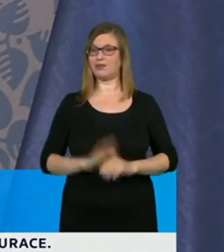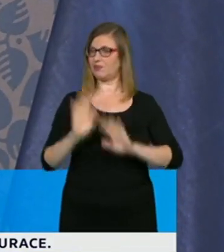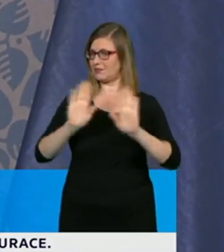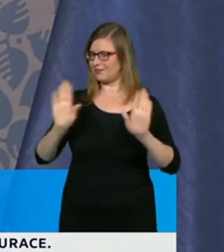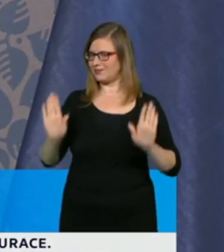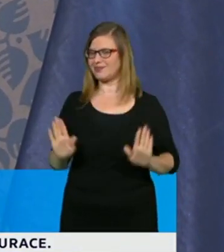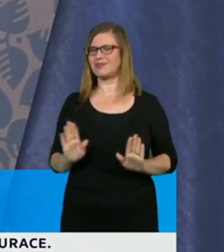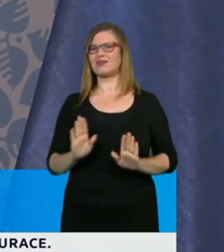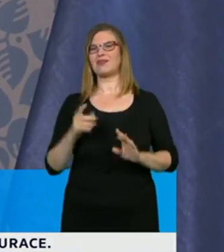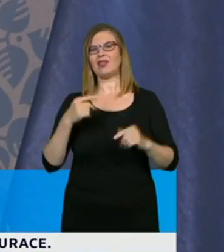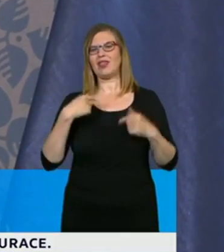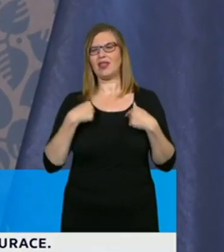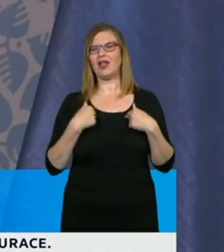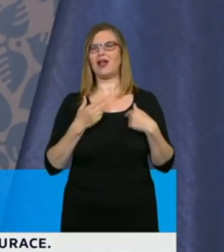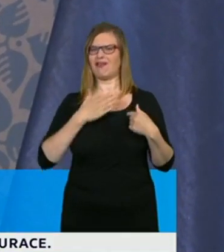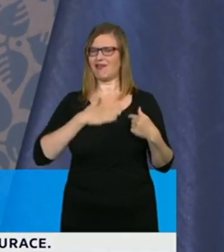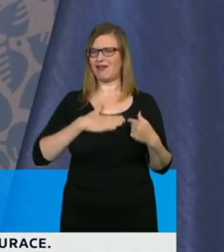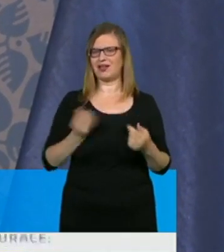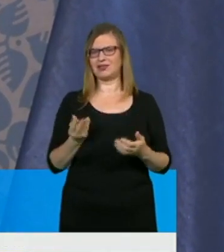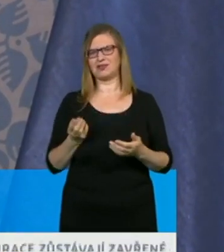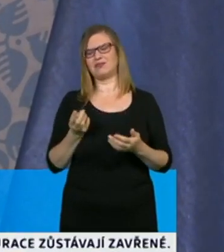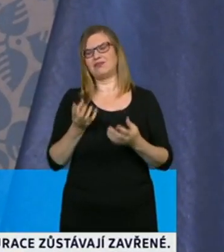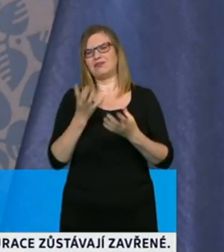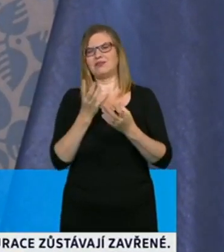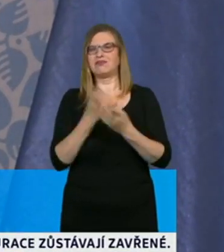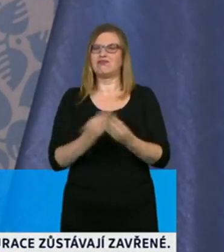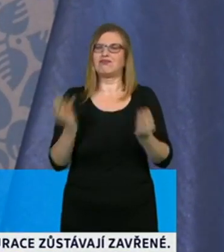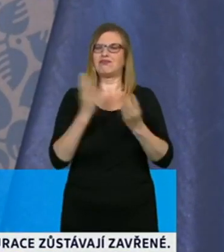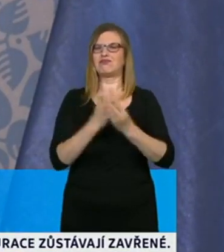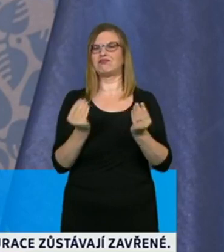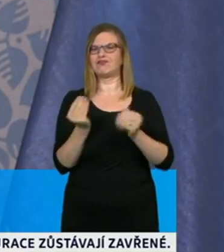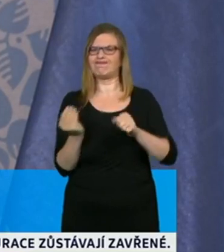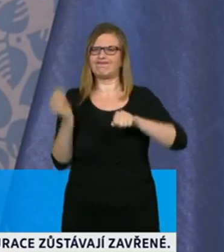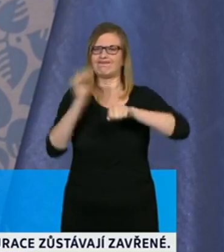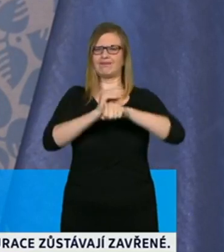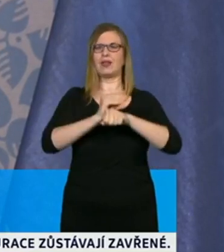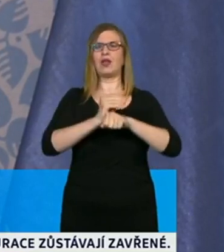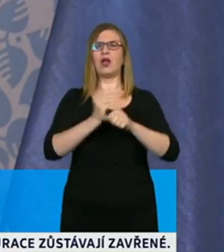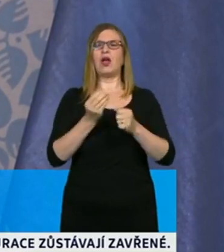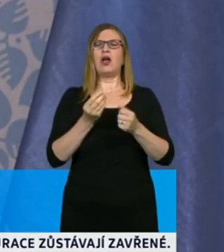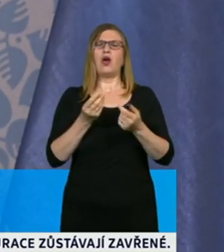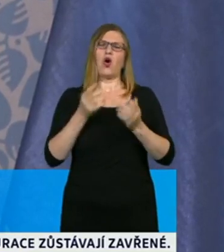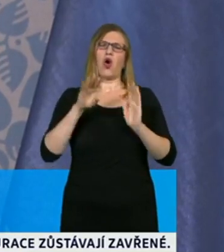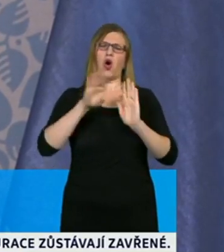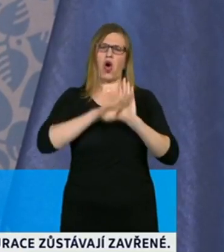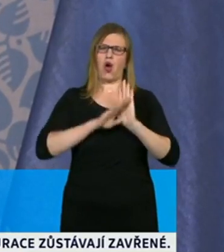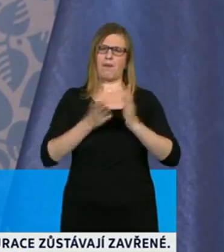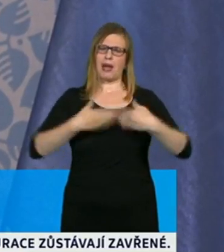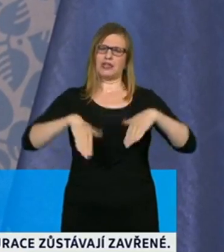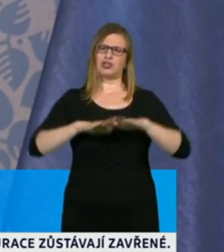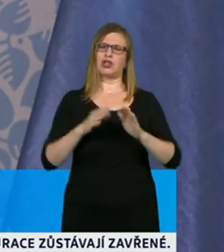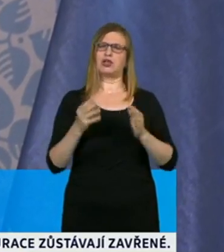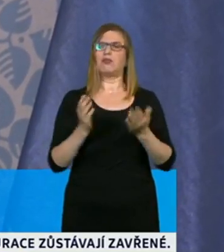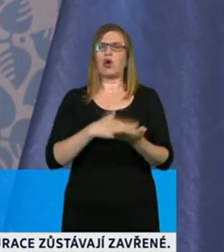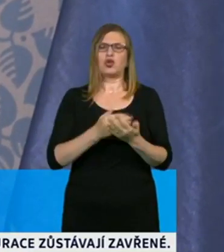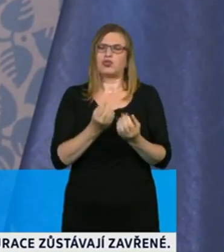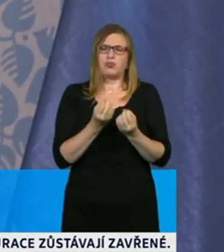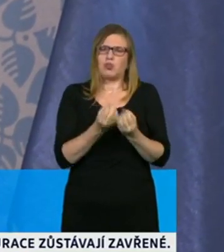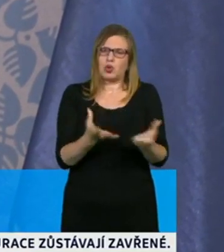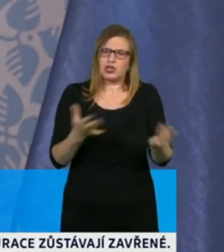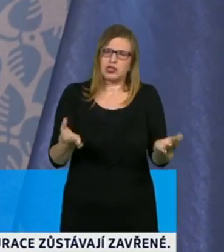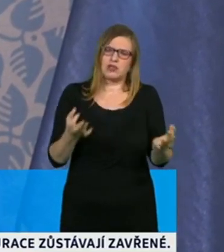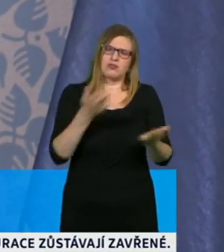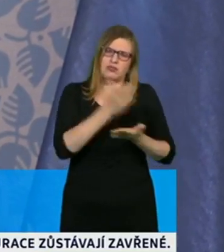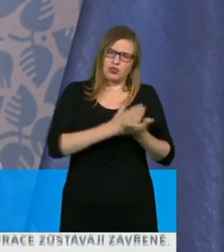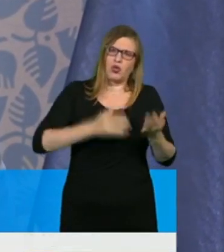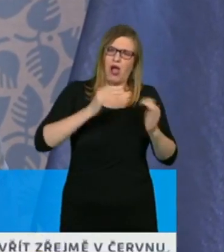si dovolil vysvětlit, proč některá ta opatření jsou rozvolňována tak, jak rozvolňována jsou z